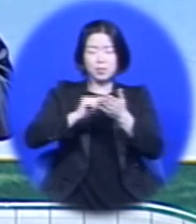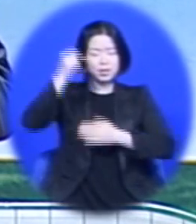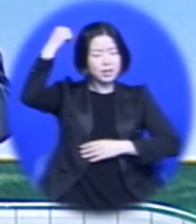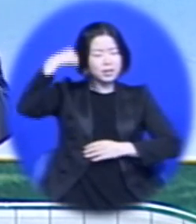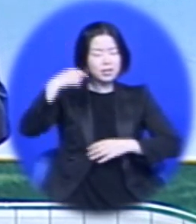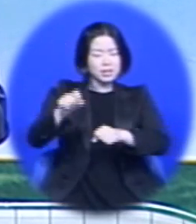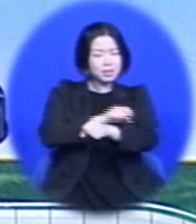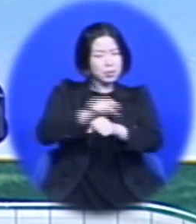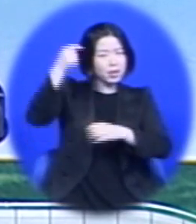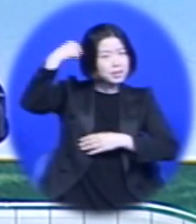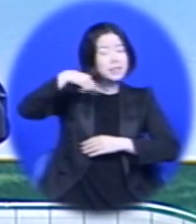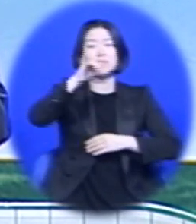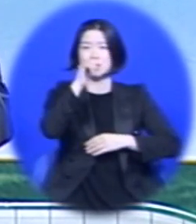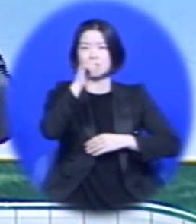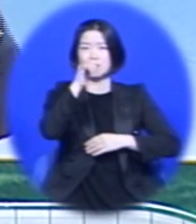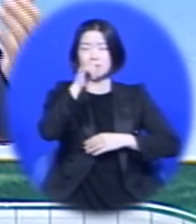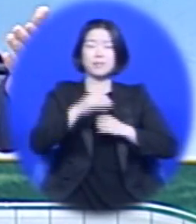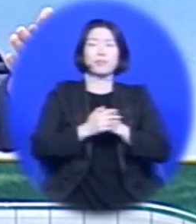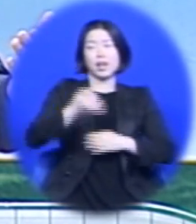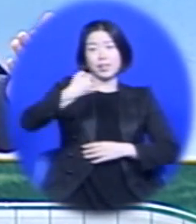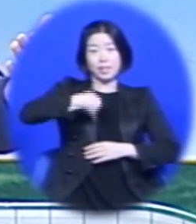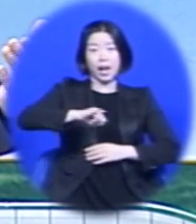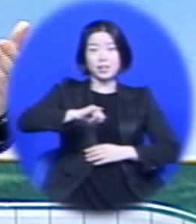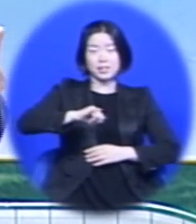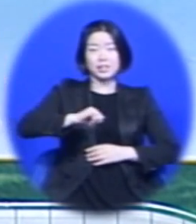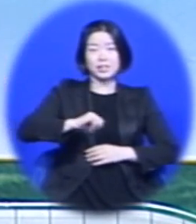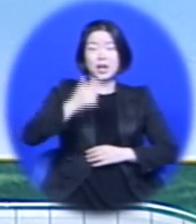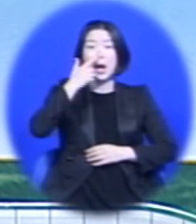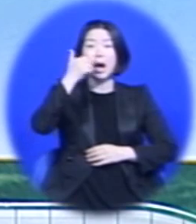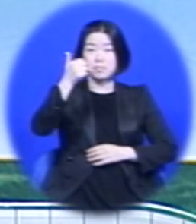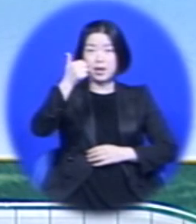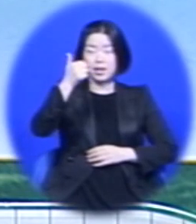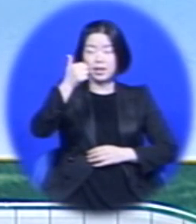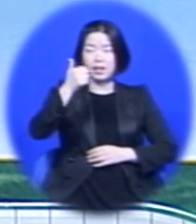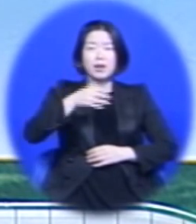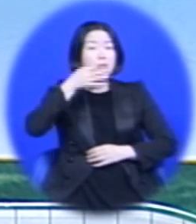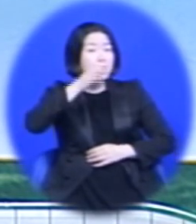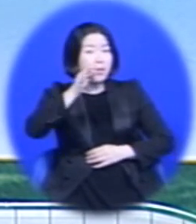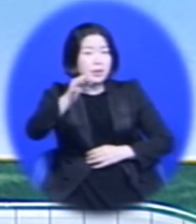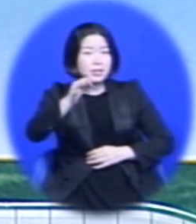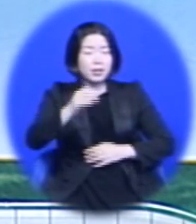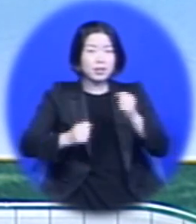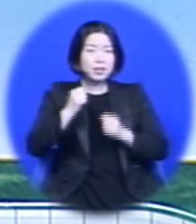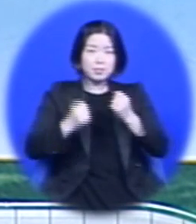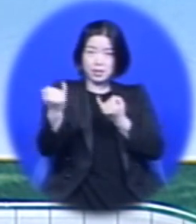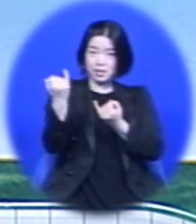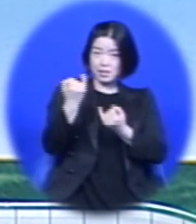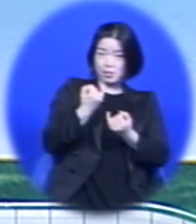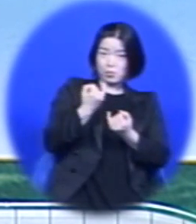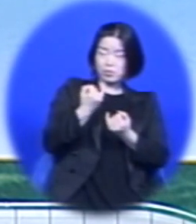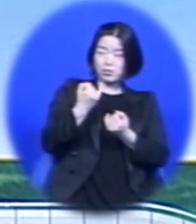느껴지는 특별한 느낌이 있었습니다. 딸이 아버지에게 아빠라고 하고 이렇게 부르면서 다가오는